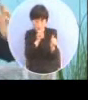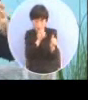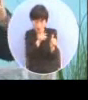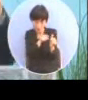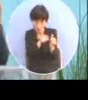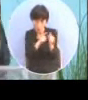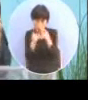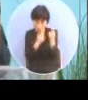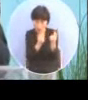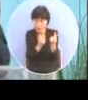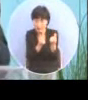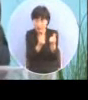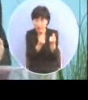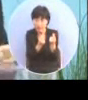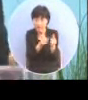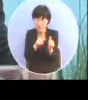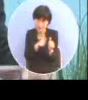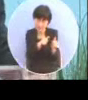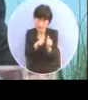suốt.